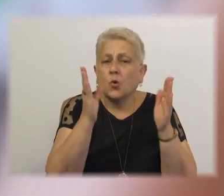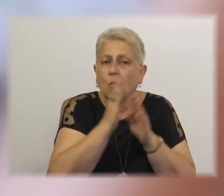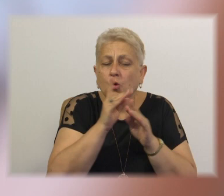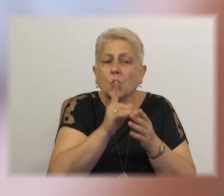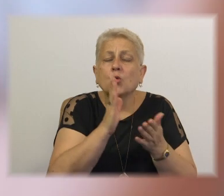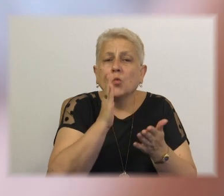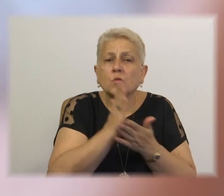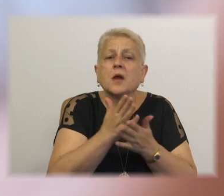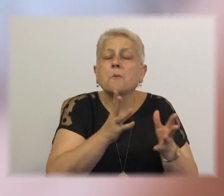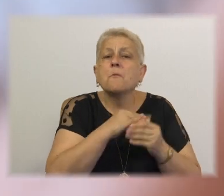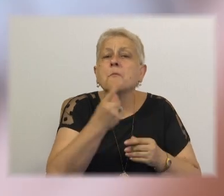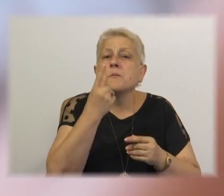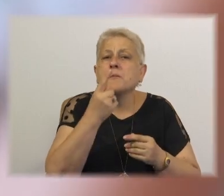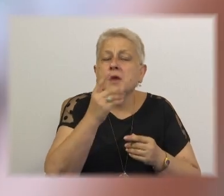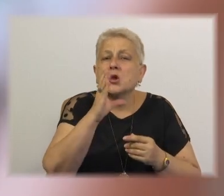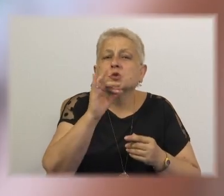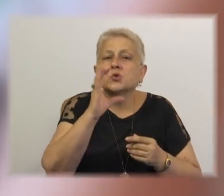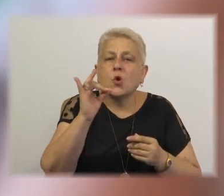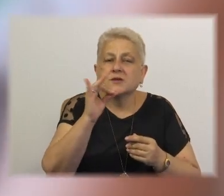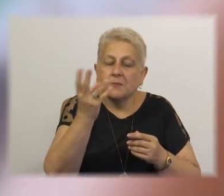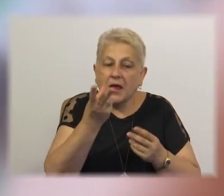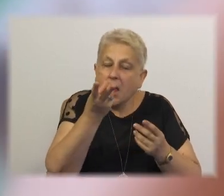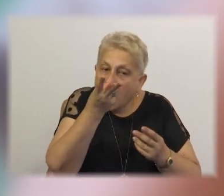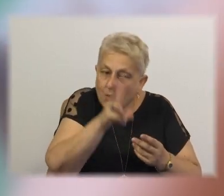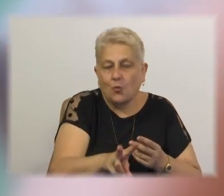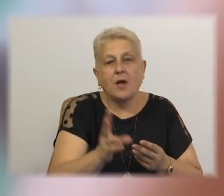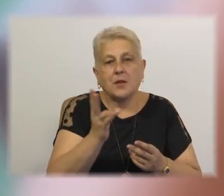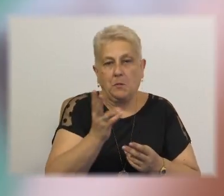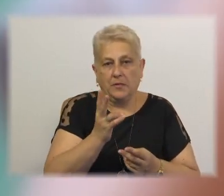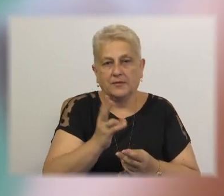դուք ունեք մենակ մի հատ սոսի, գոնե 2 հատ լինի,